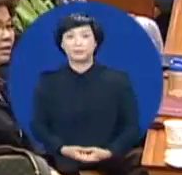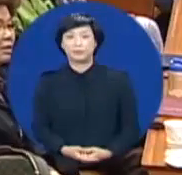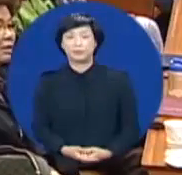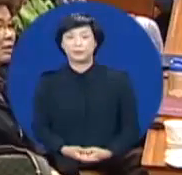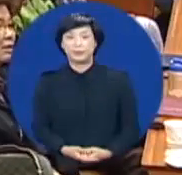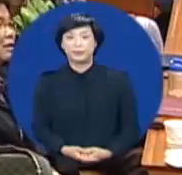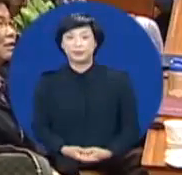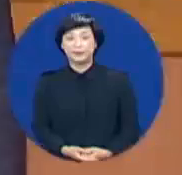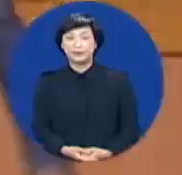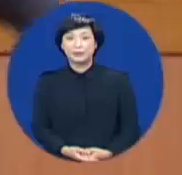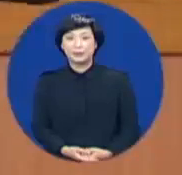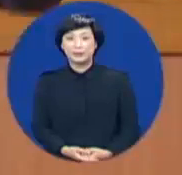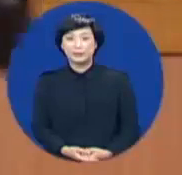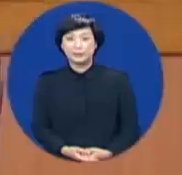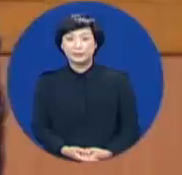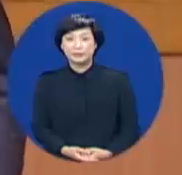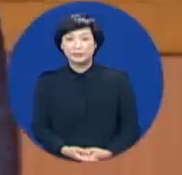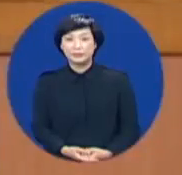그래서 사람이